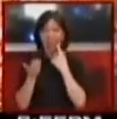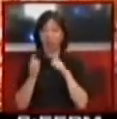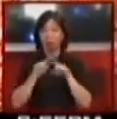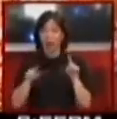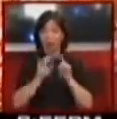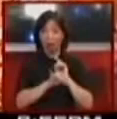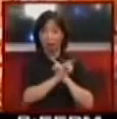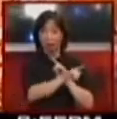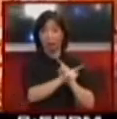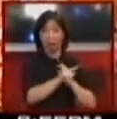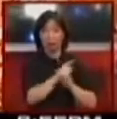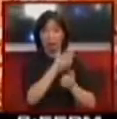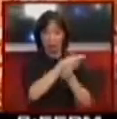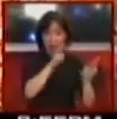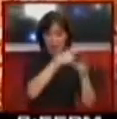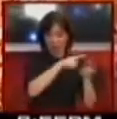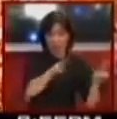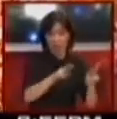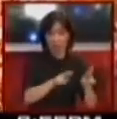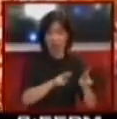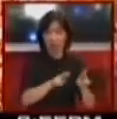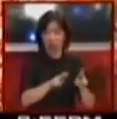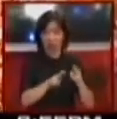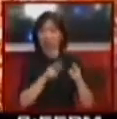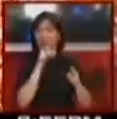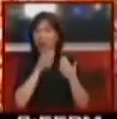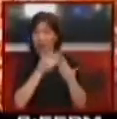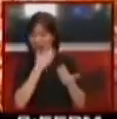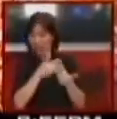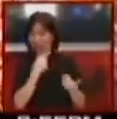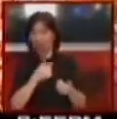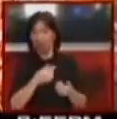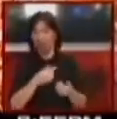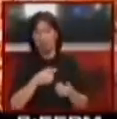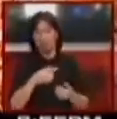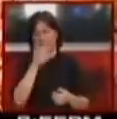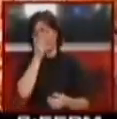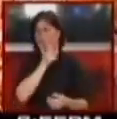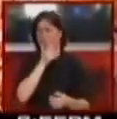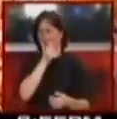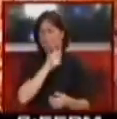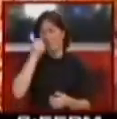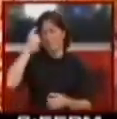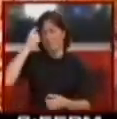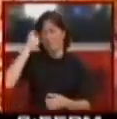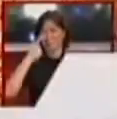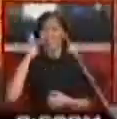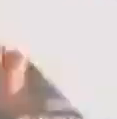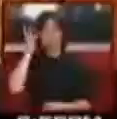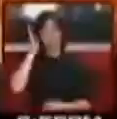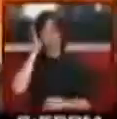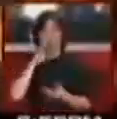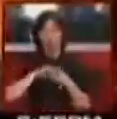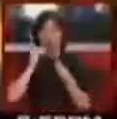pagsagip sa ating mga kababayan na na-stranded ay hindi naging ganong kadali. Paolo Bidiones, ikwento mo.